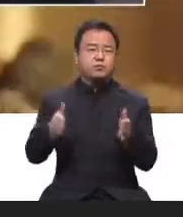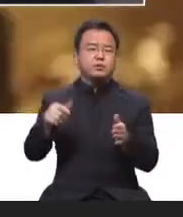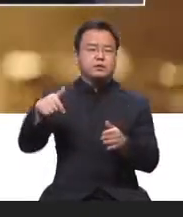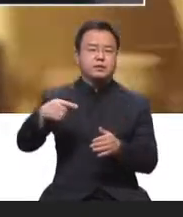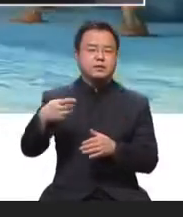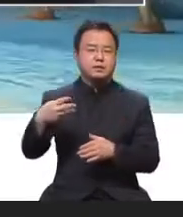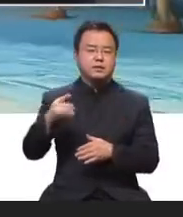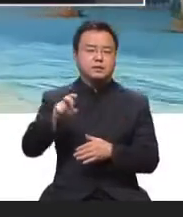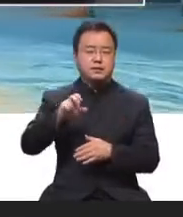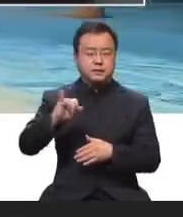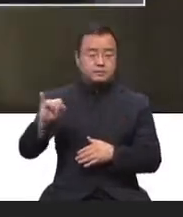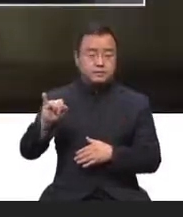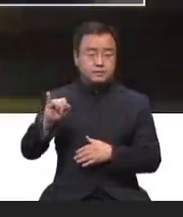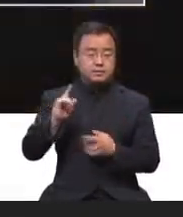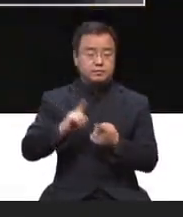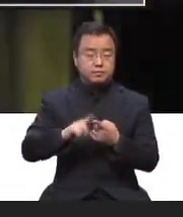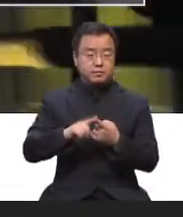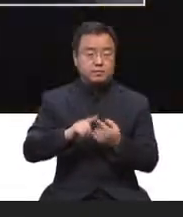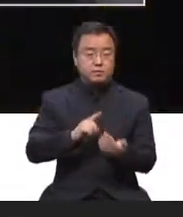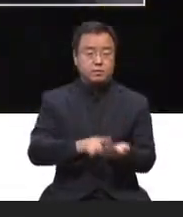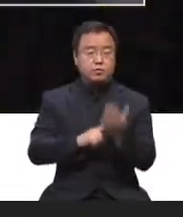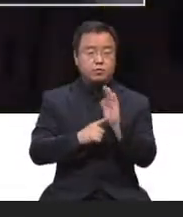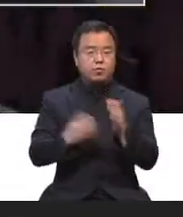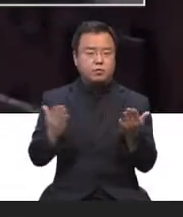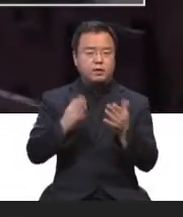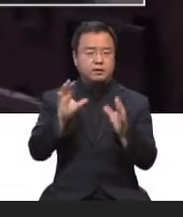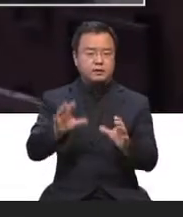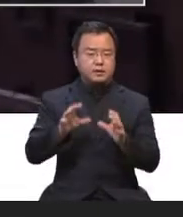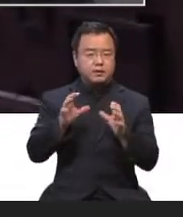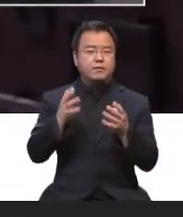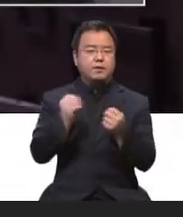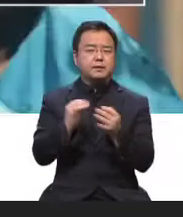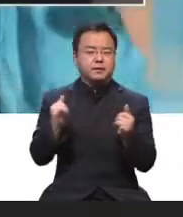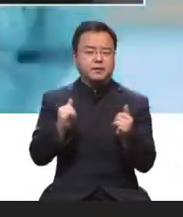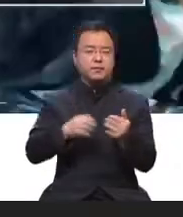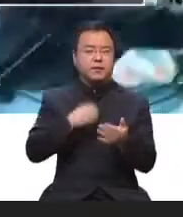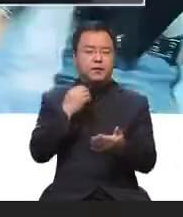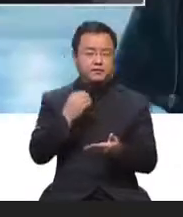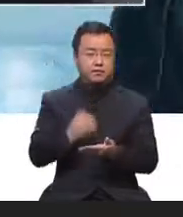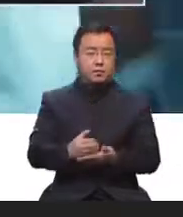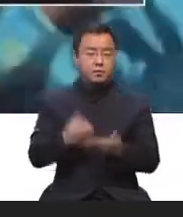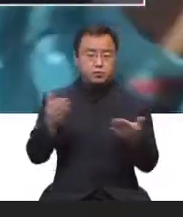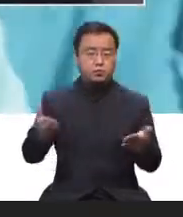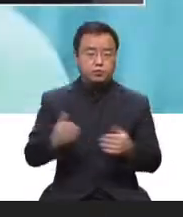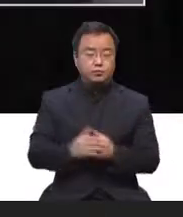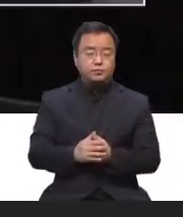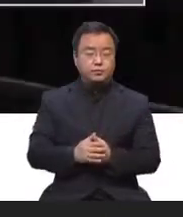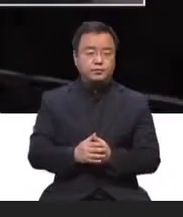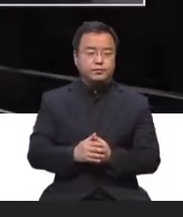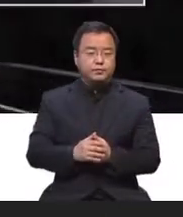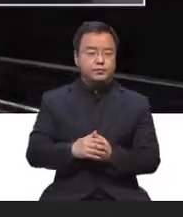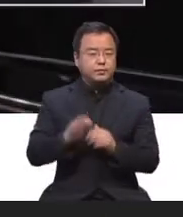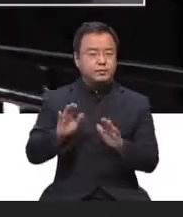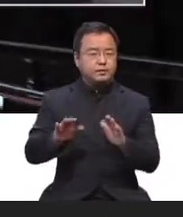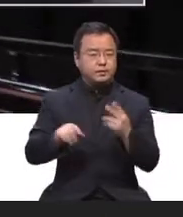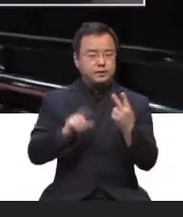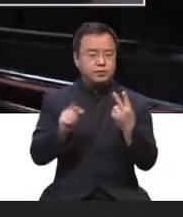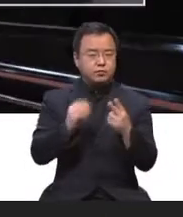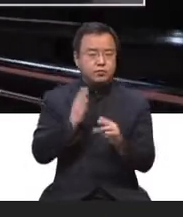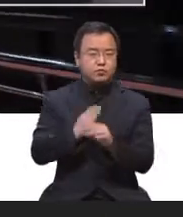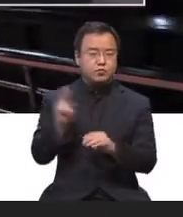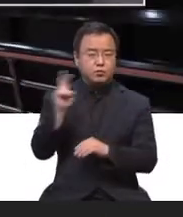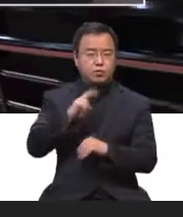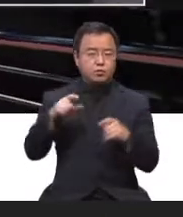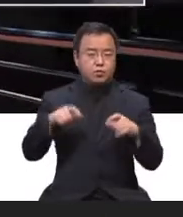어워드에서 공연한 사실이나 모습도 전 세계 팬들에게 뭉클한 감동을 전해주고 있습니다. BTS는 다음 달 앨범을